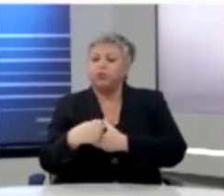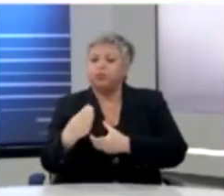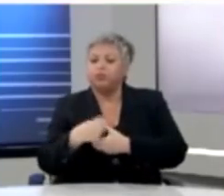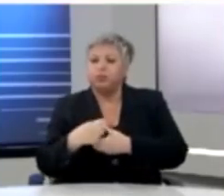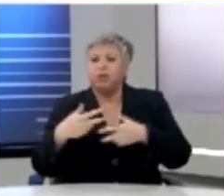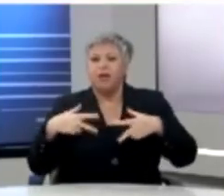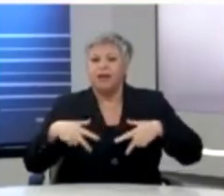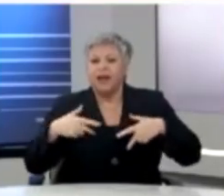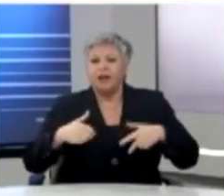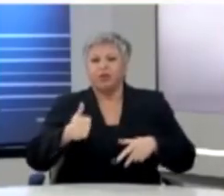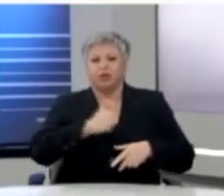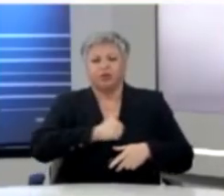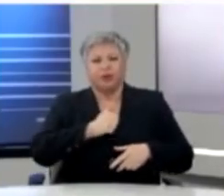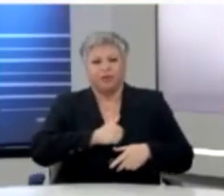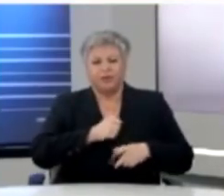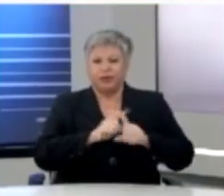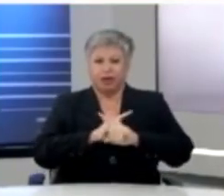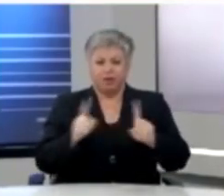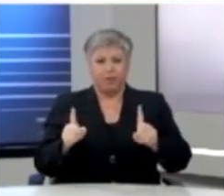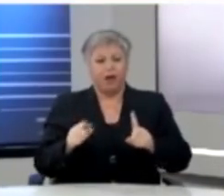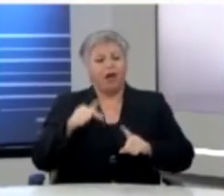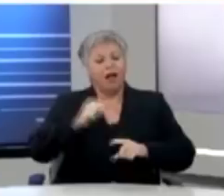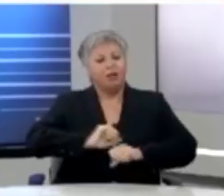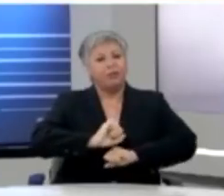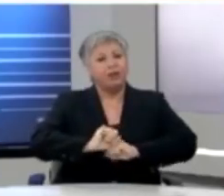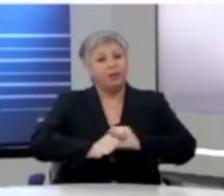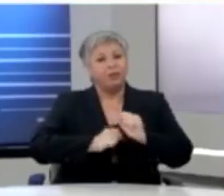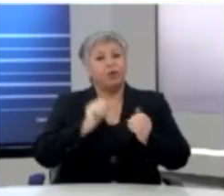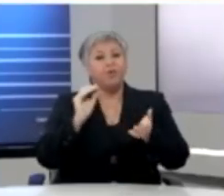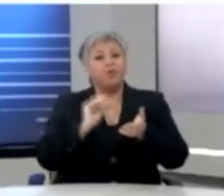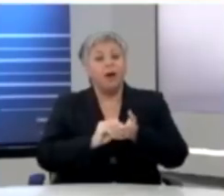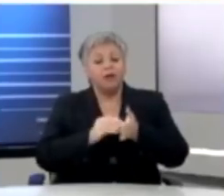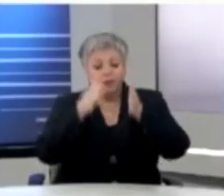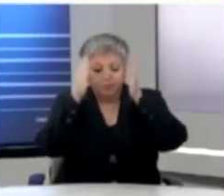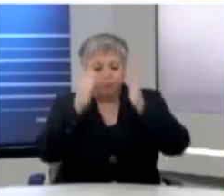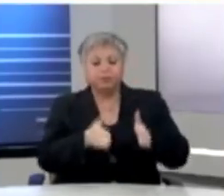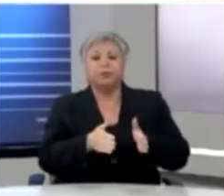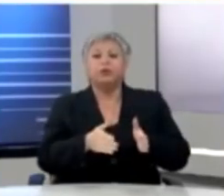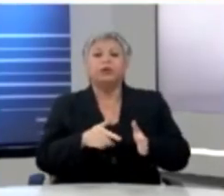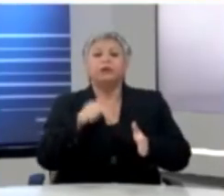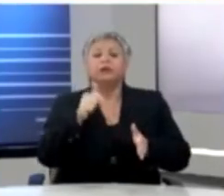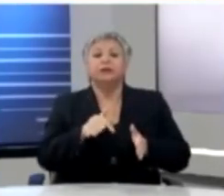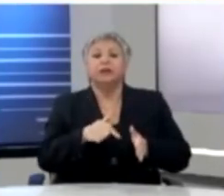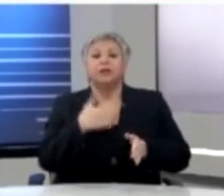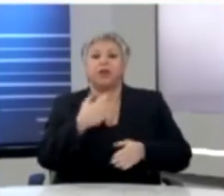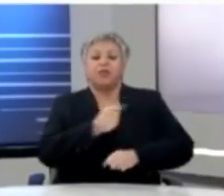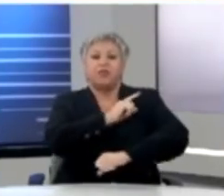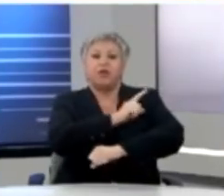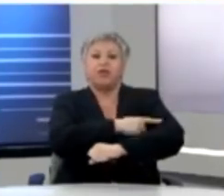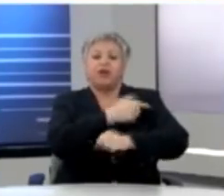να μπορέσει να ανασυνταχθεί σε ταξική κατεύθυνση, να δυναμώσει ο